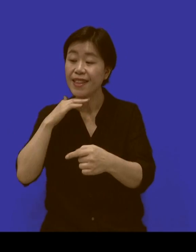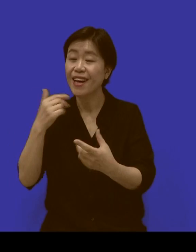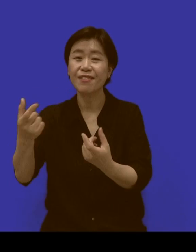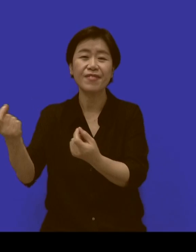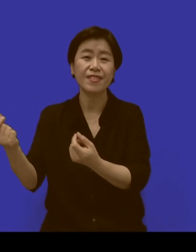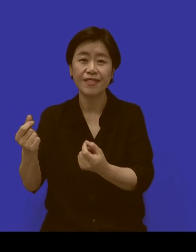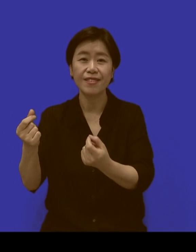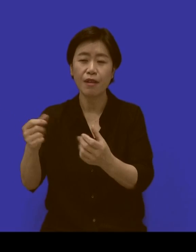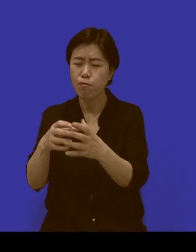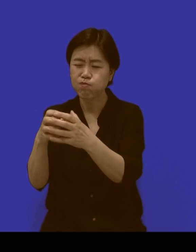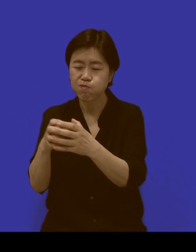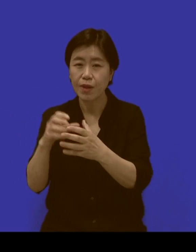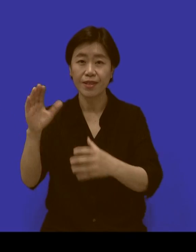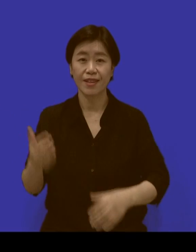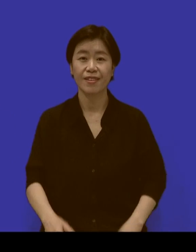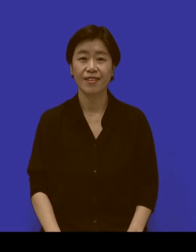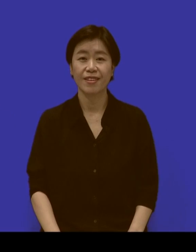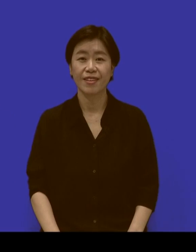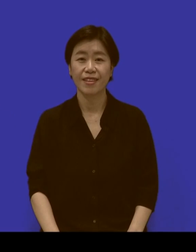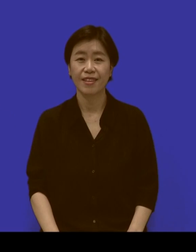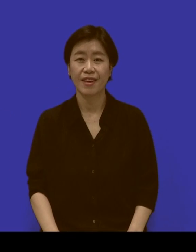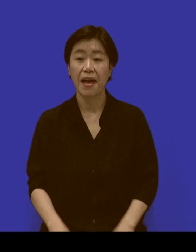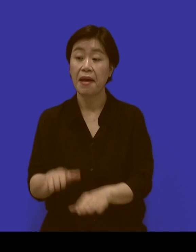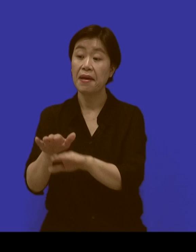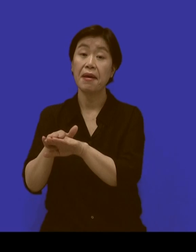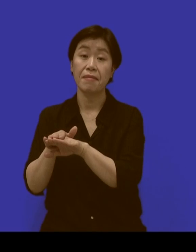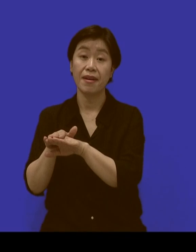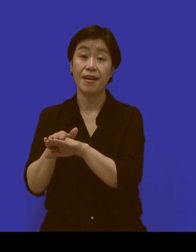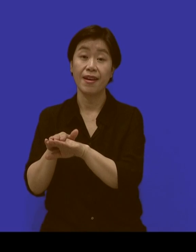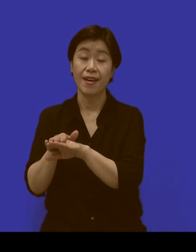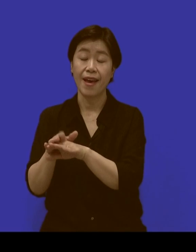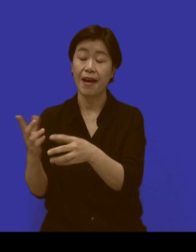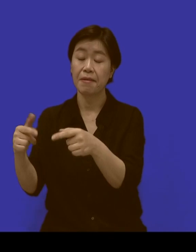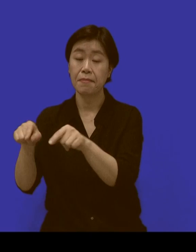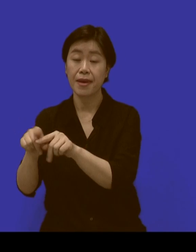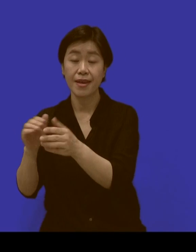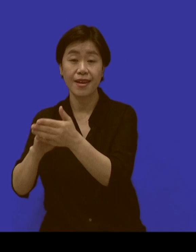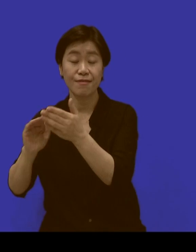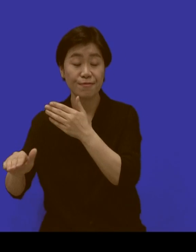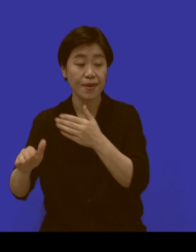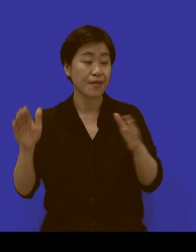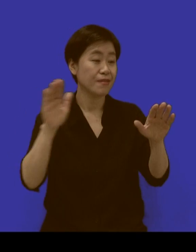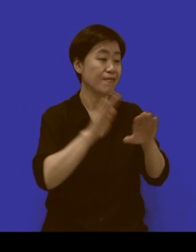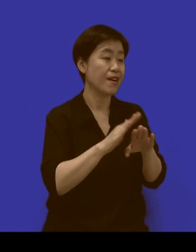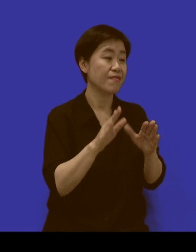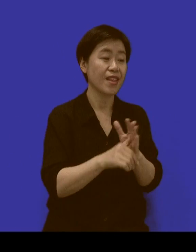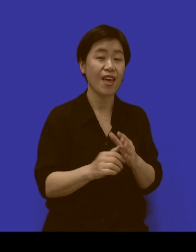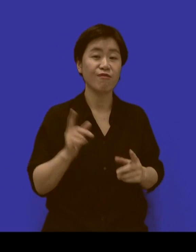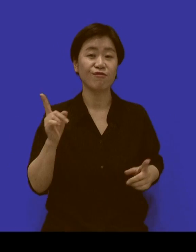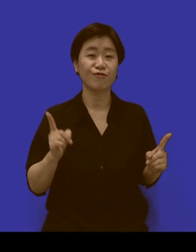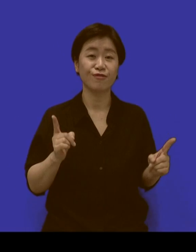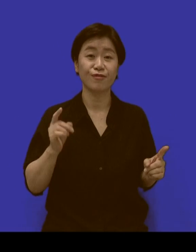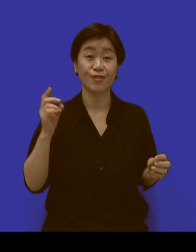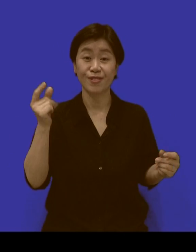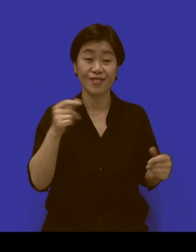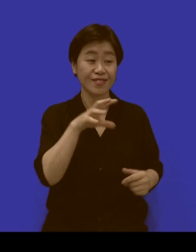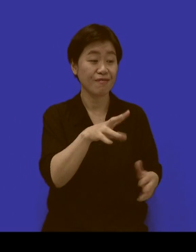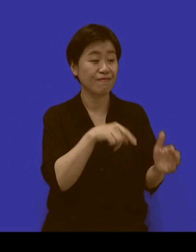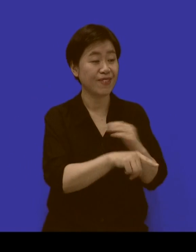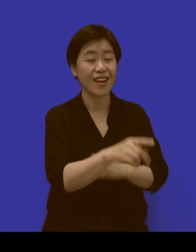네. 근데 친해져서 대학부를 하고 저녁엔 또 나이트클럽에 가고 뭐 이런